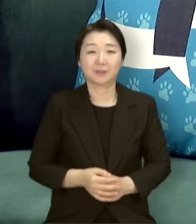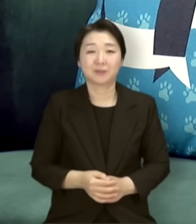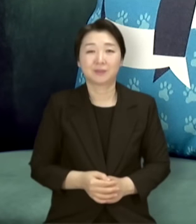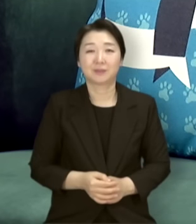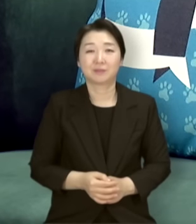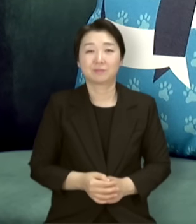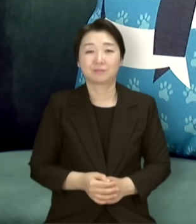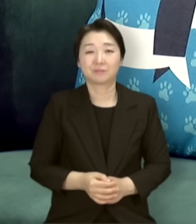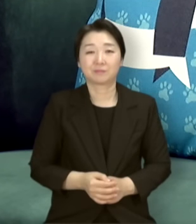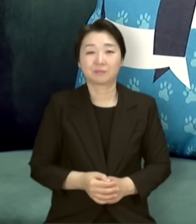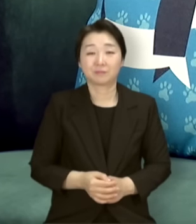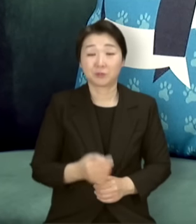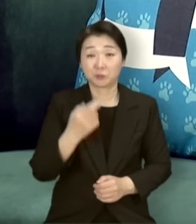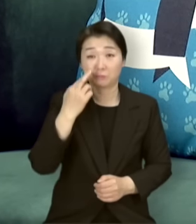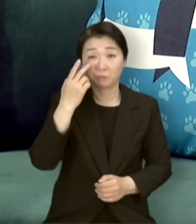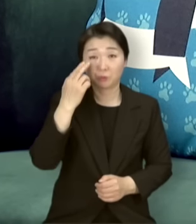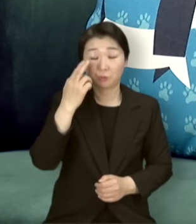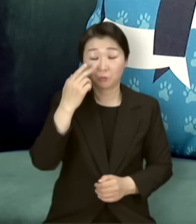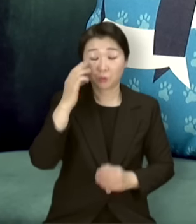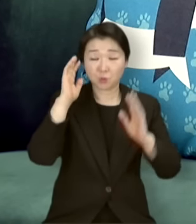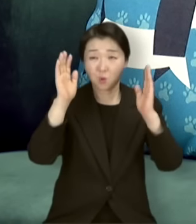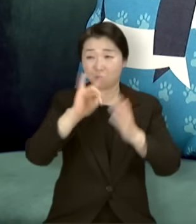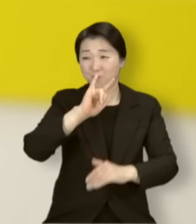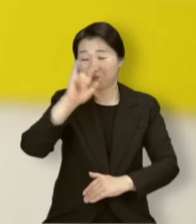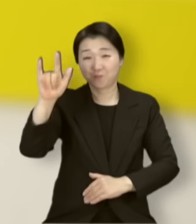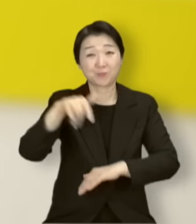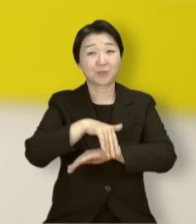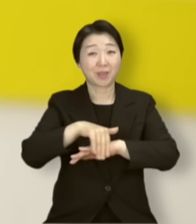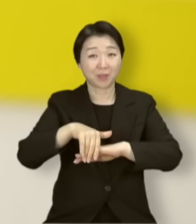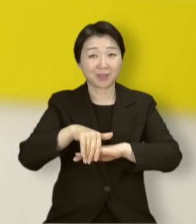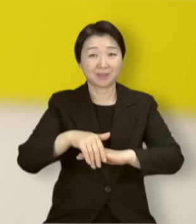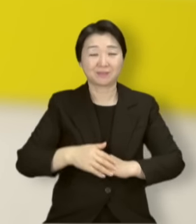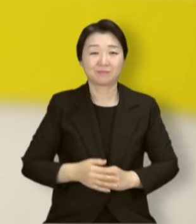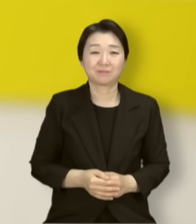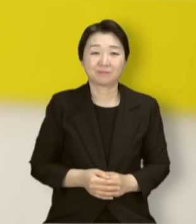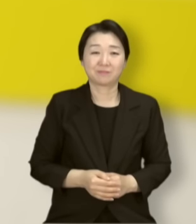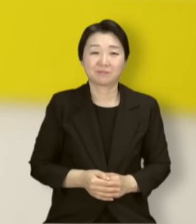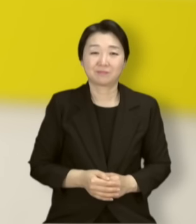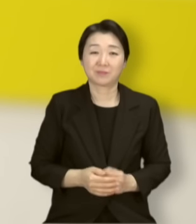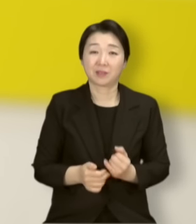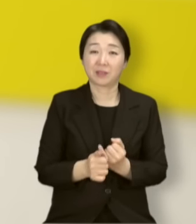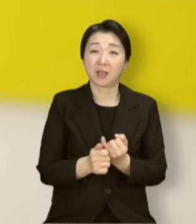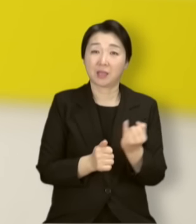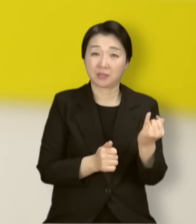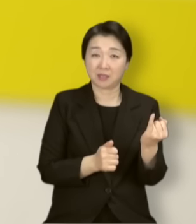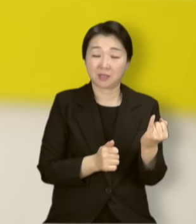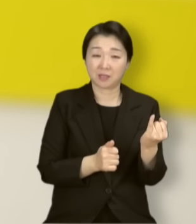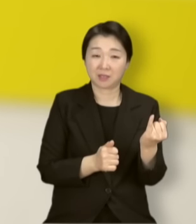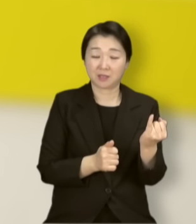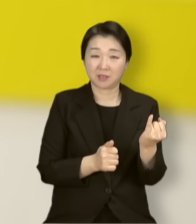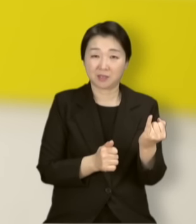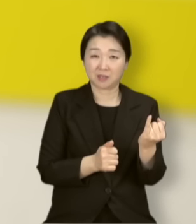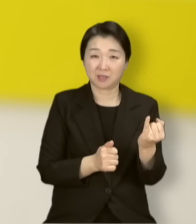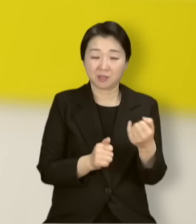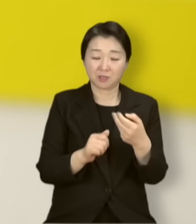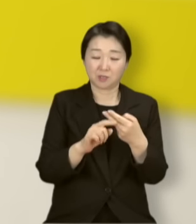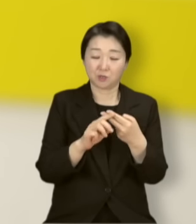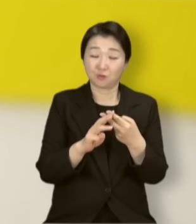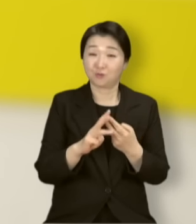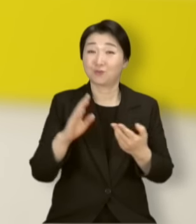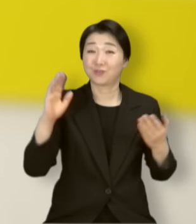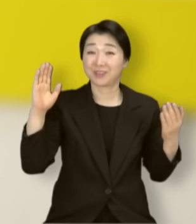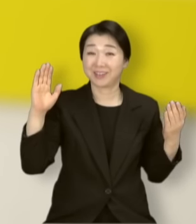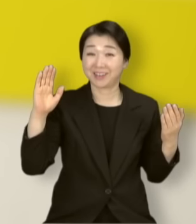그 미국으로 유학을 가려고 했었지요. 예. 그래서 아내는 중등학교 영어